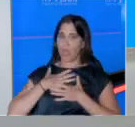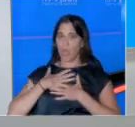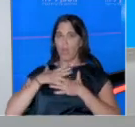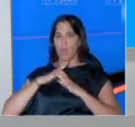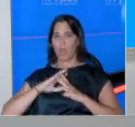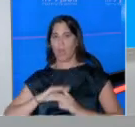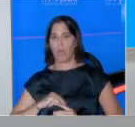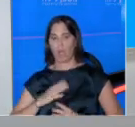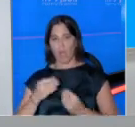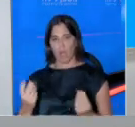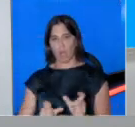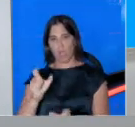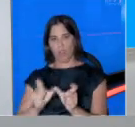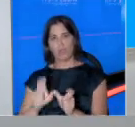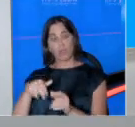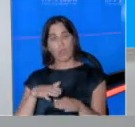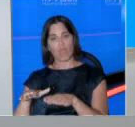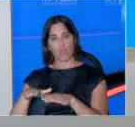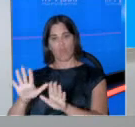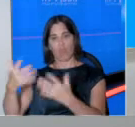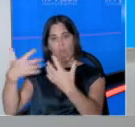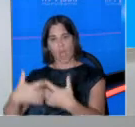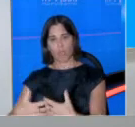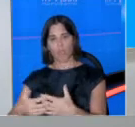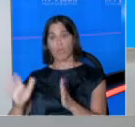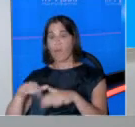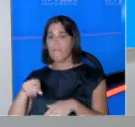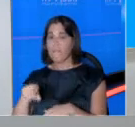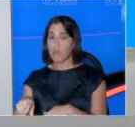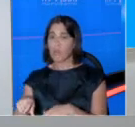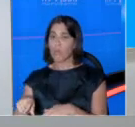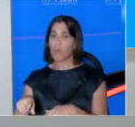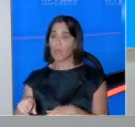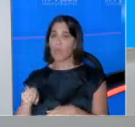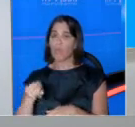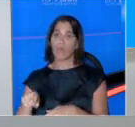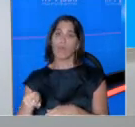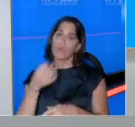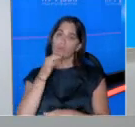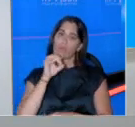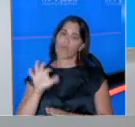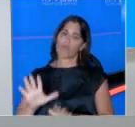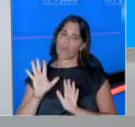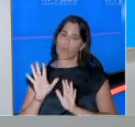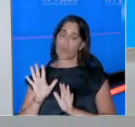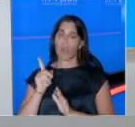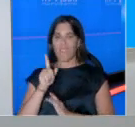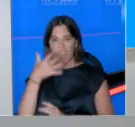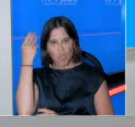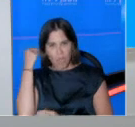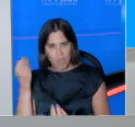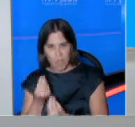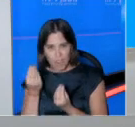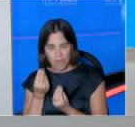של הרבה מאוד אנשים, הנה יש פה ממשלה, וממשלת האחדות הזאת היא אפילו, אפילו היא עדיפה. אבל אתם שוכחים דבר